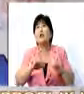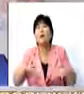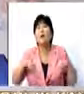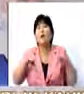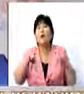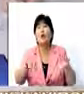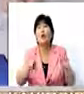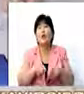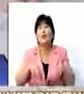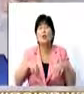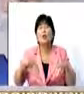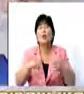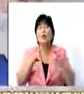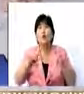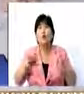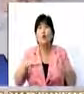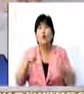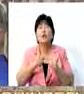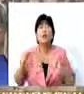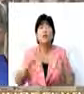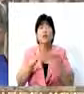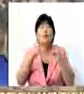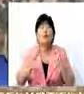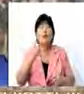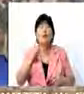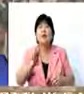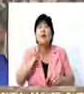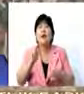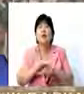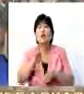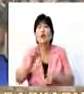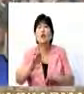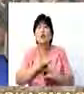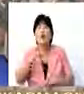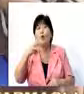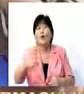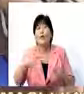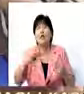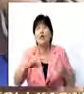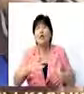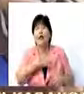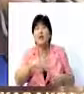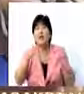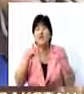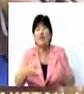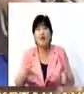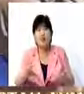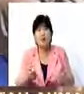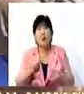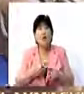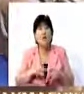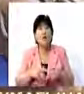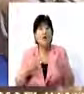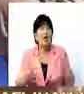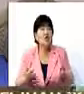көліктермен үш жол көлік оқиғасы орын алып, соқтығы салдарынан бір тәрбиеші көз жұмса, 30-дан аса бала түрлі дене жарақатын алған. Мұндай